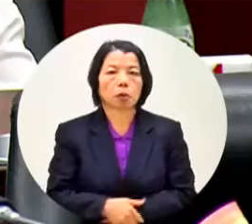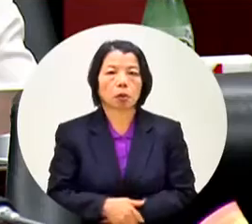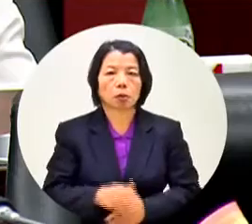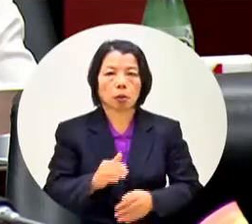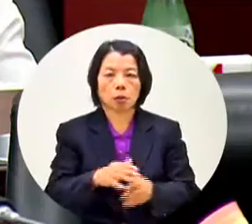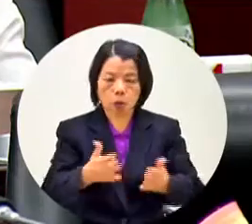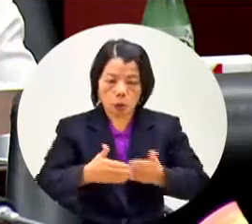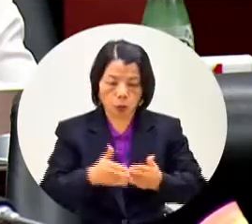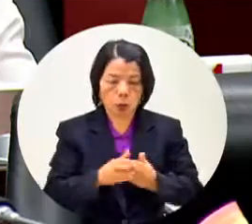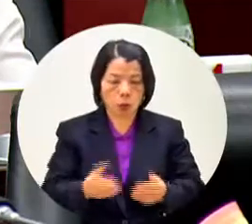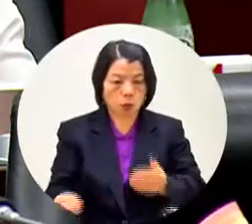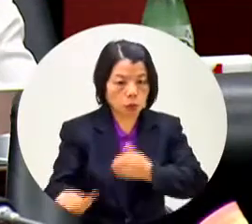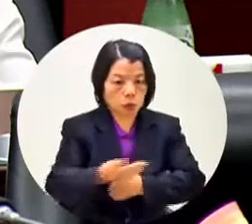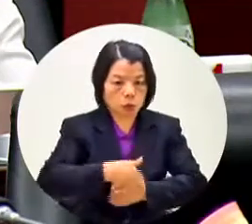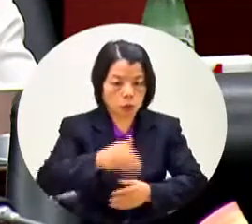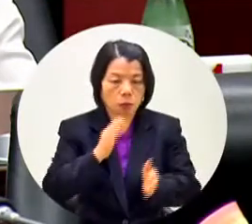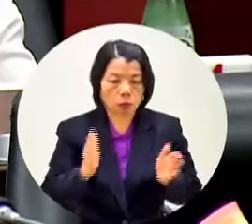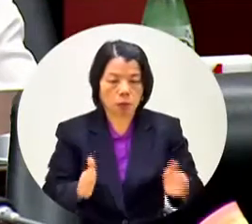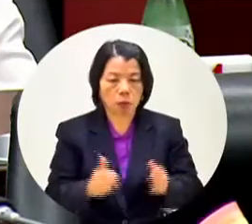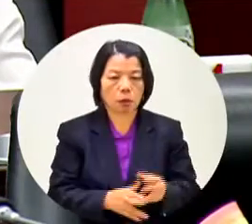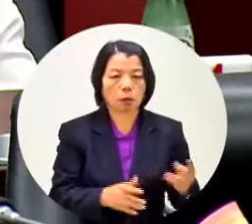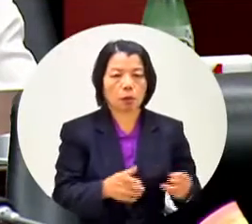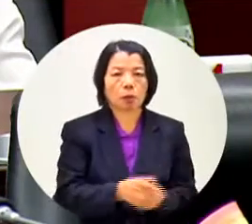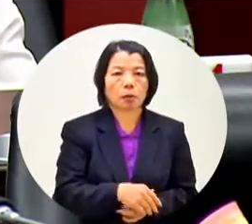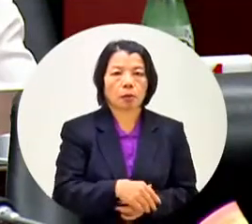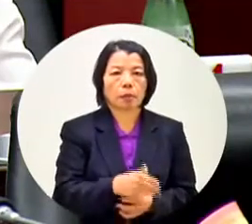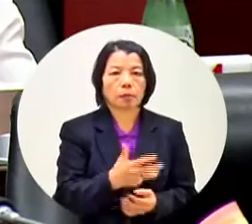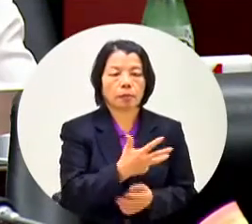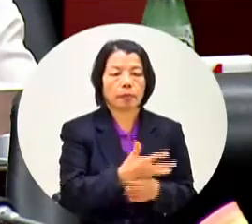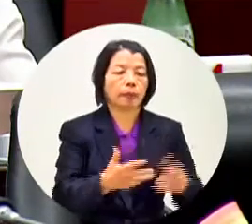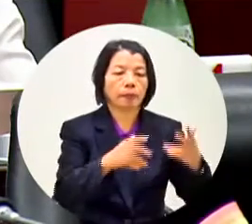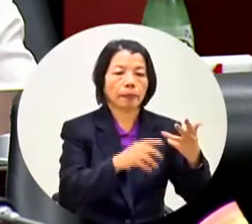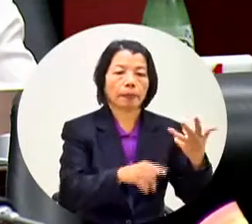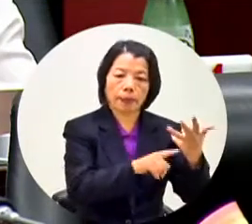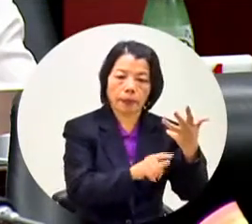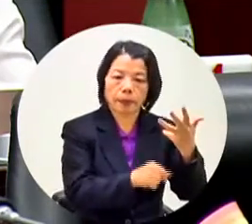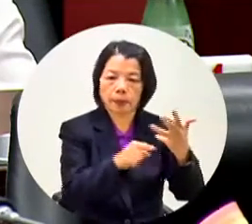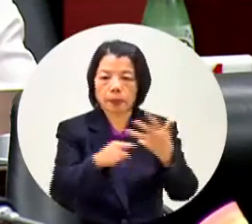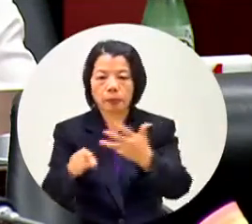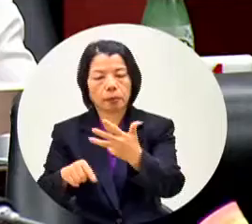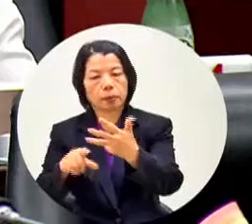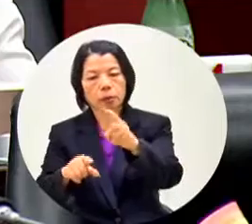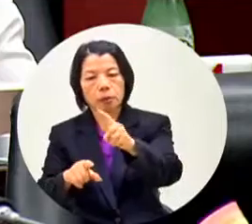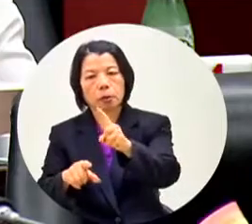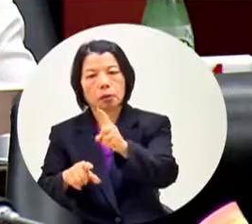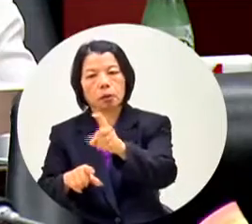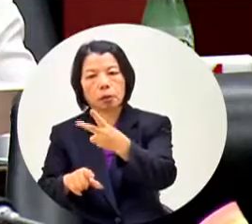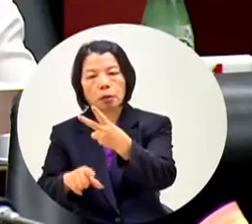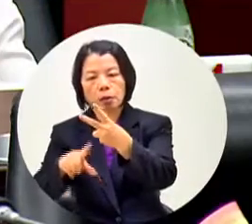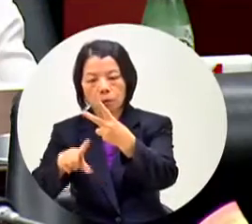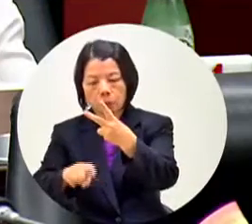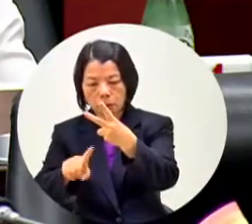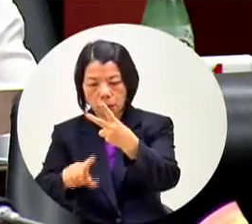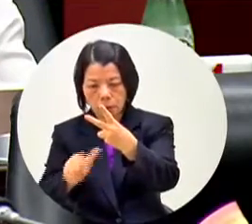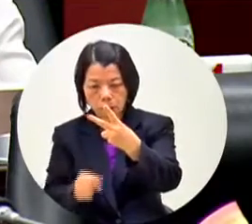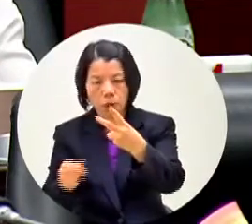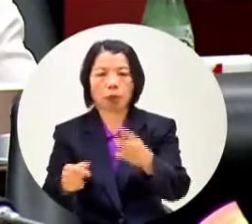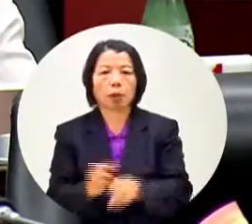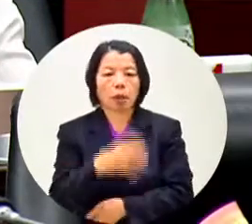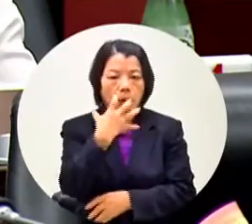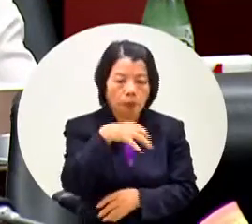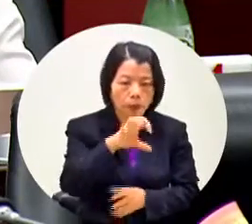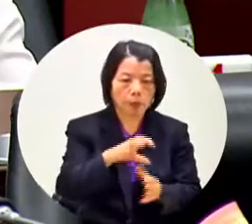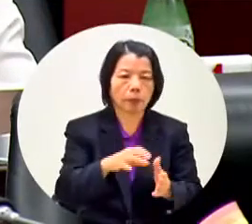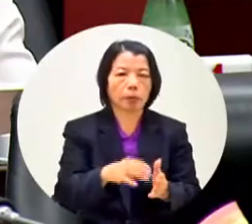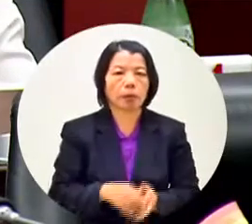它每年的盛产期是8到12月，那它是全年性的水果。那在去年823豪雨的时